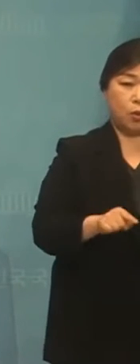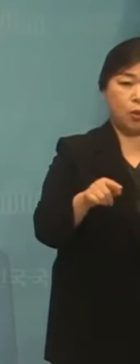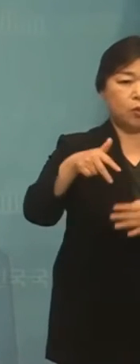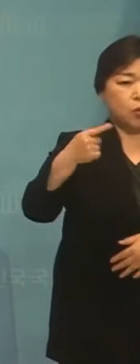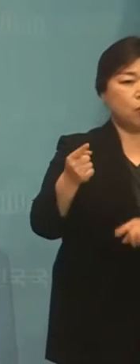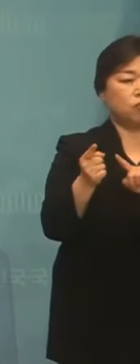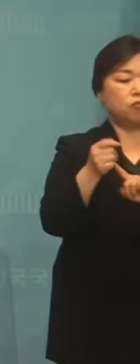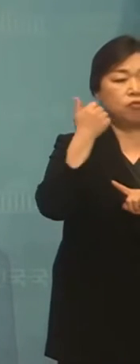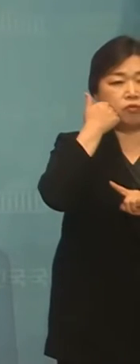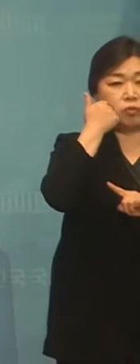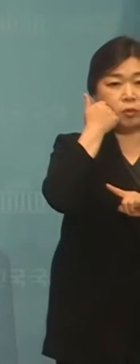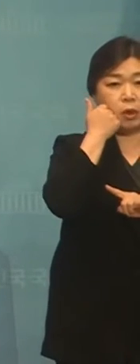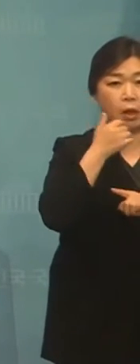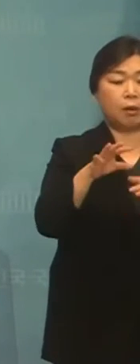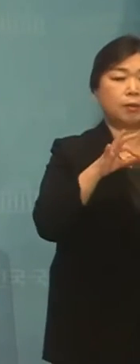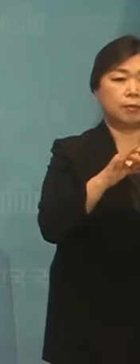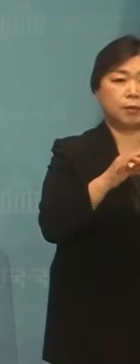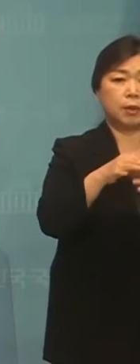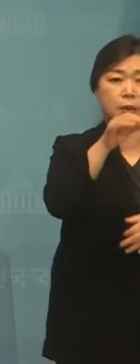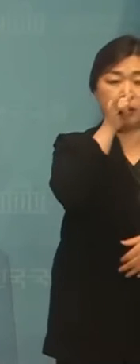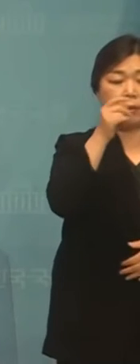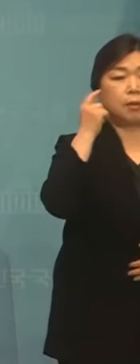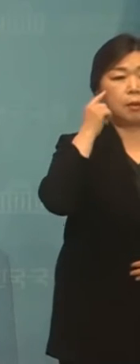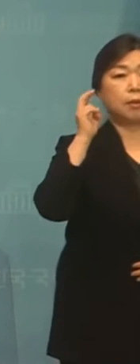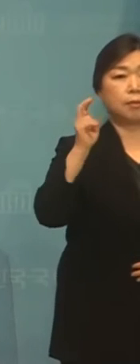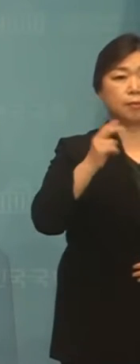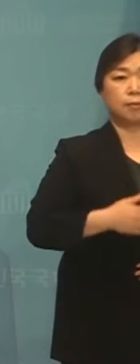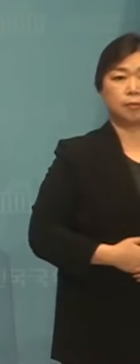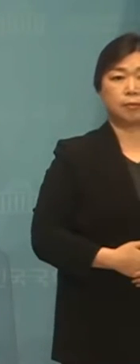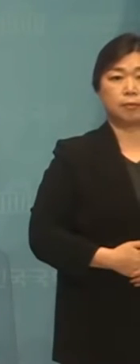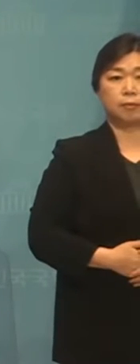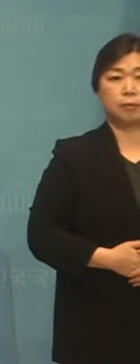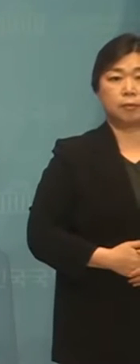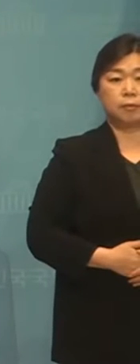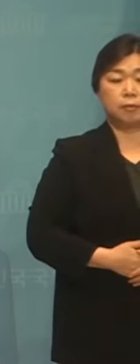조모 씨도 깊게 개입됐을 가능성이 높습니다.